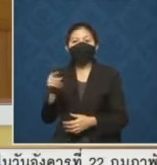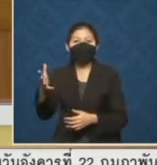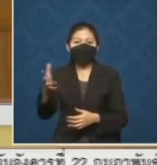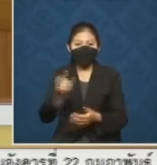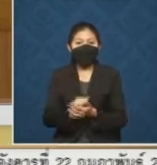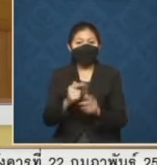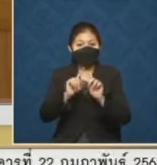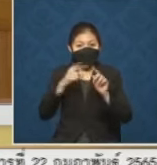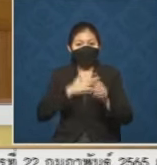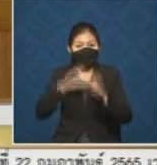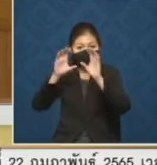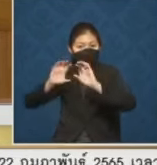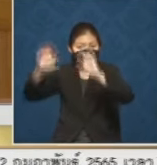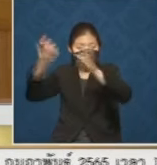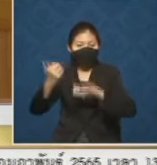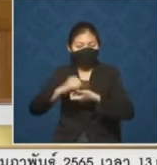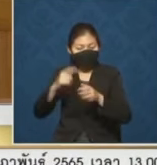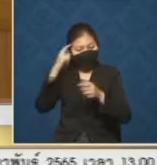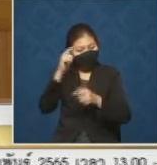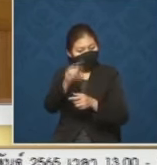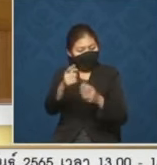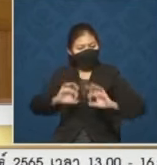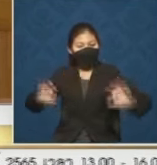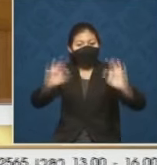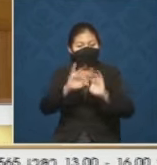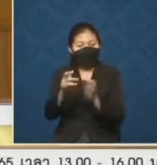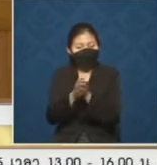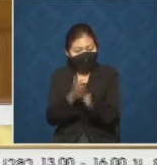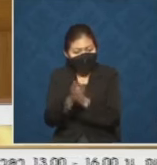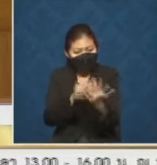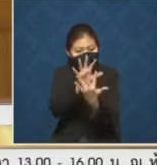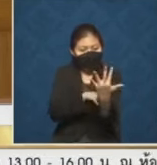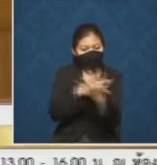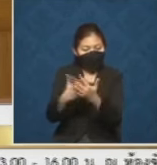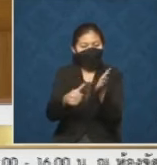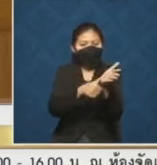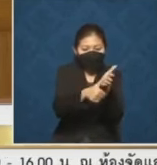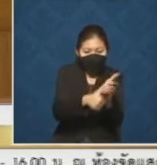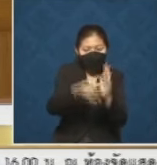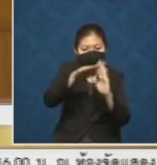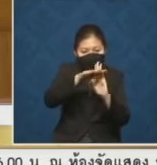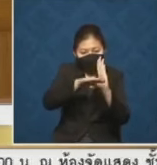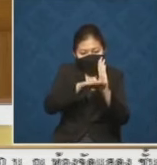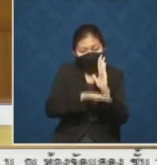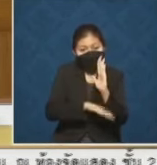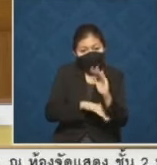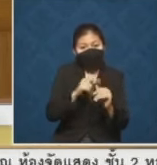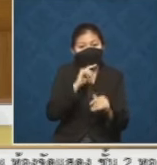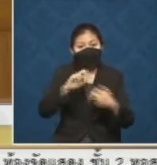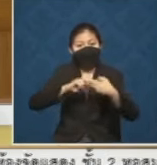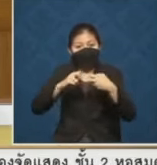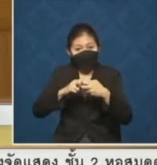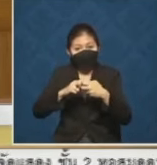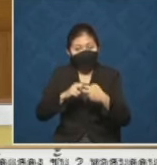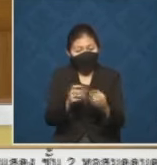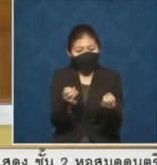เรื่องแก๊งคอลเซ็นเตอร์ตอนนี้โอ้โหมีพฤติกรรมยังไงบ้างนะครับในส่วนของประเด็นเรื่องของแพงผลจากโ